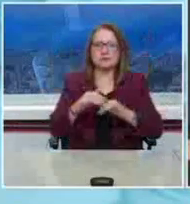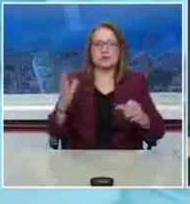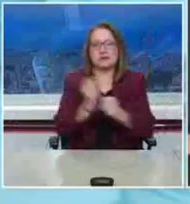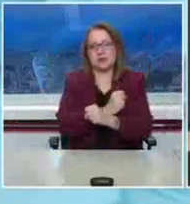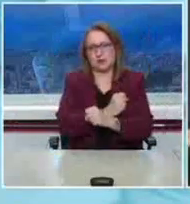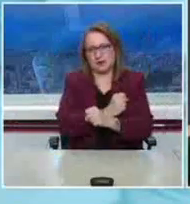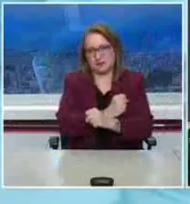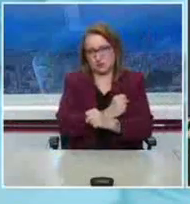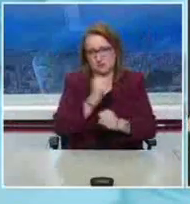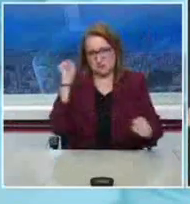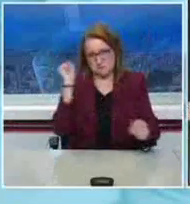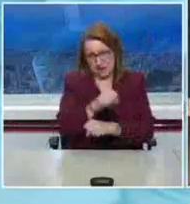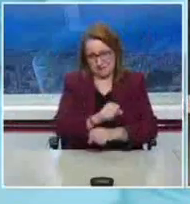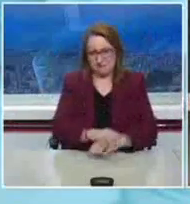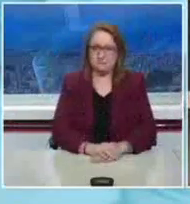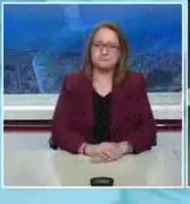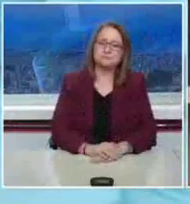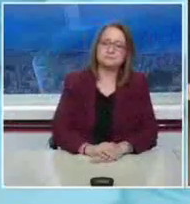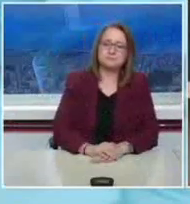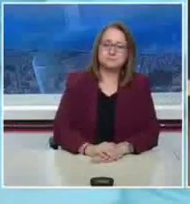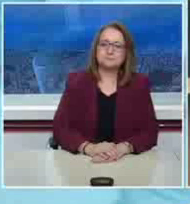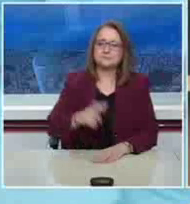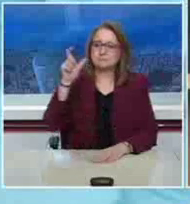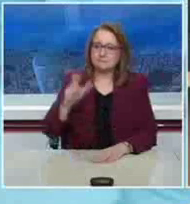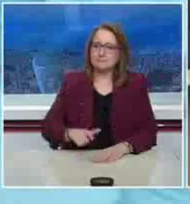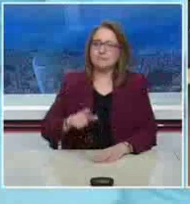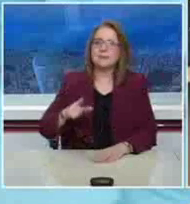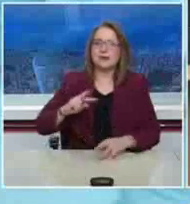Ευχαριστούμε κύριε καθηγητά. Το λόγο έχει ο κύριος Καραδελιάς. Καλησπέρα σας